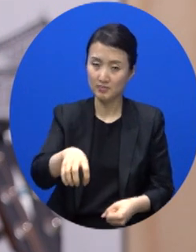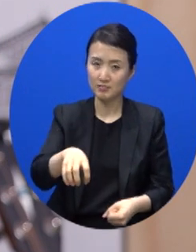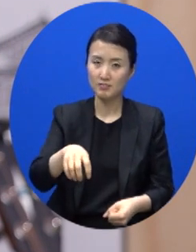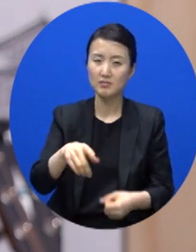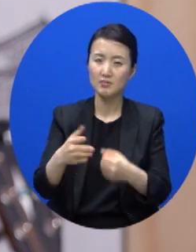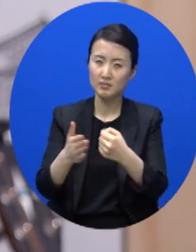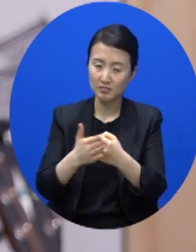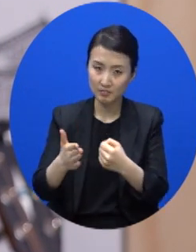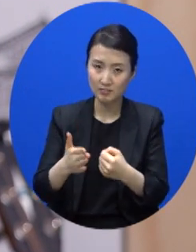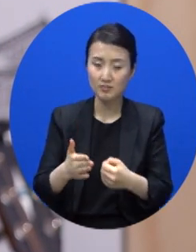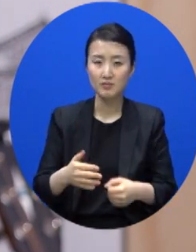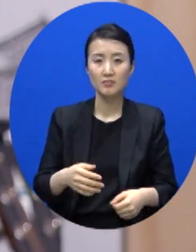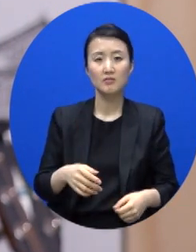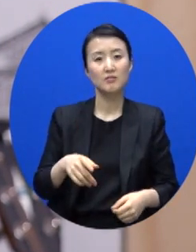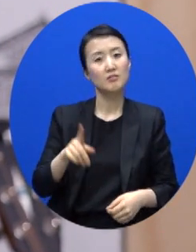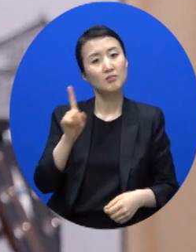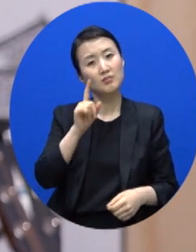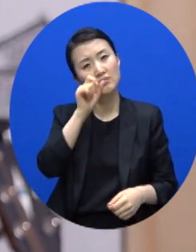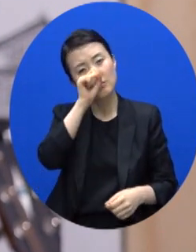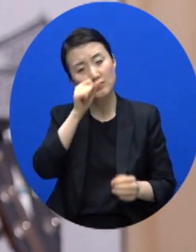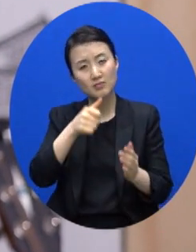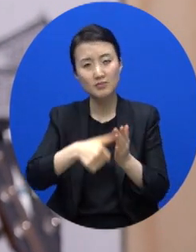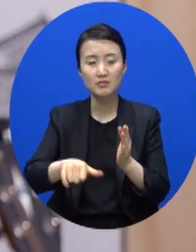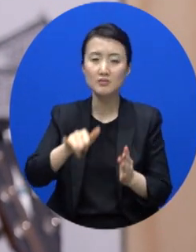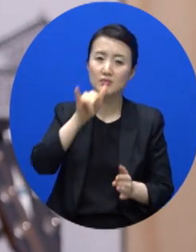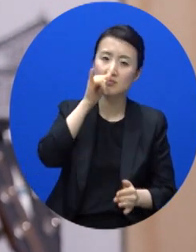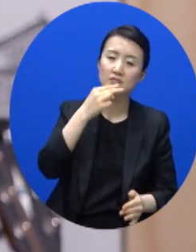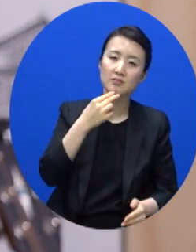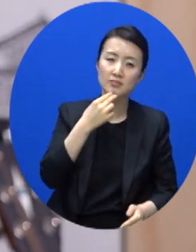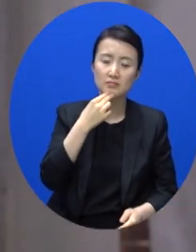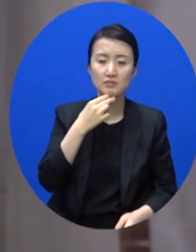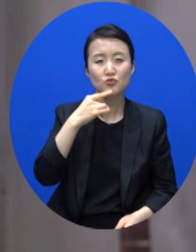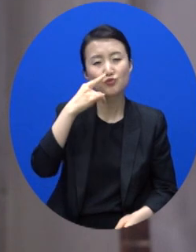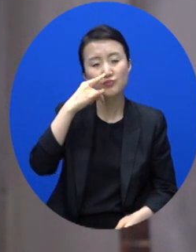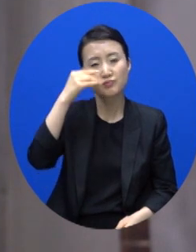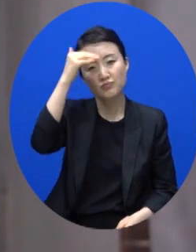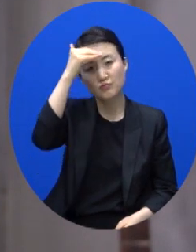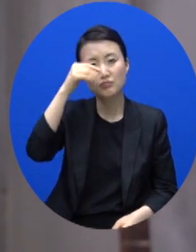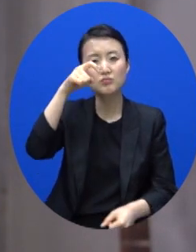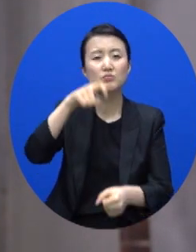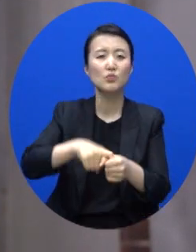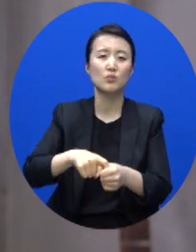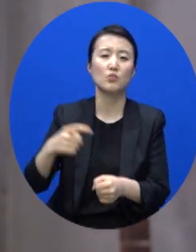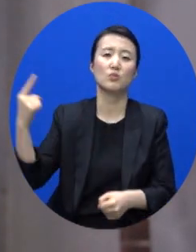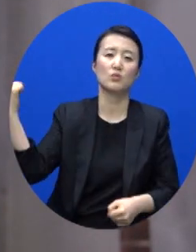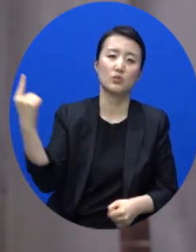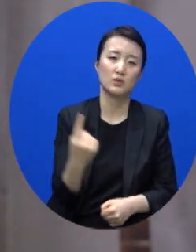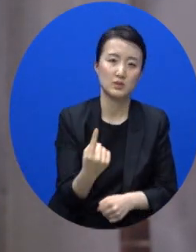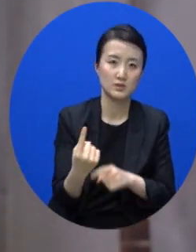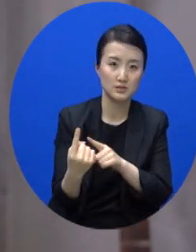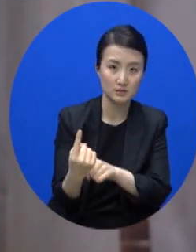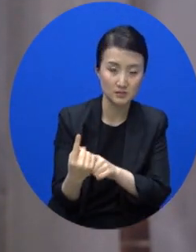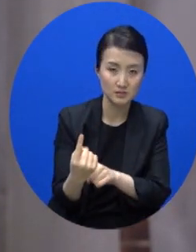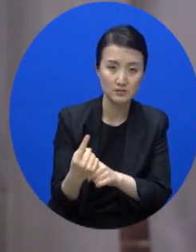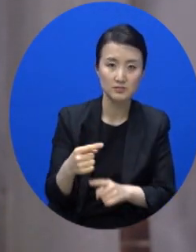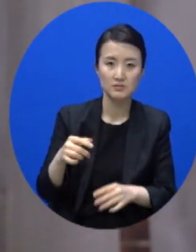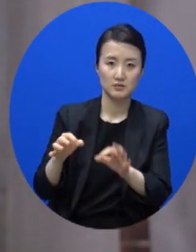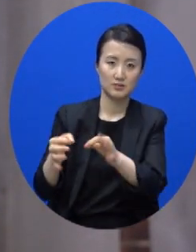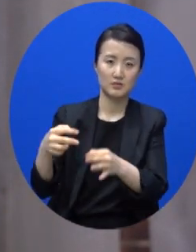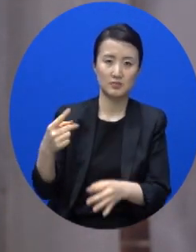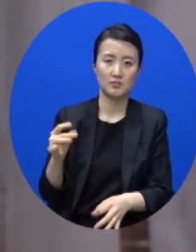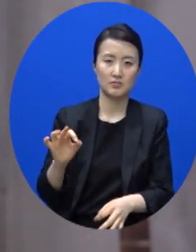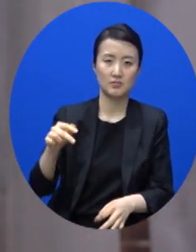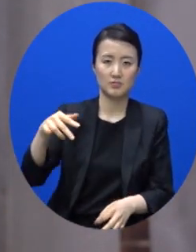당대 최고의 대금 산조의 명인이셨던 김동진 선생님께서